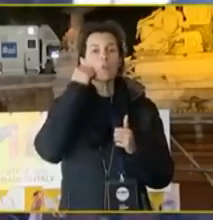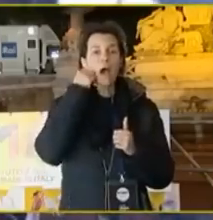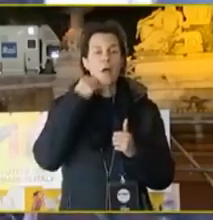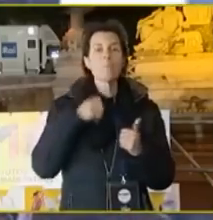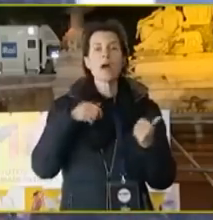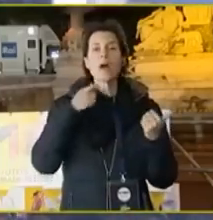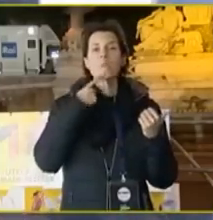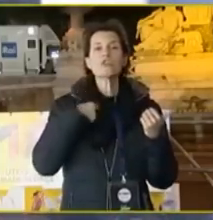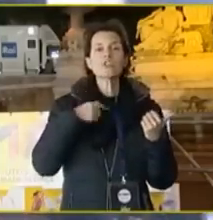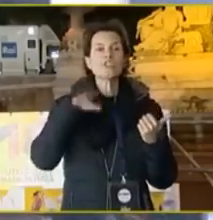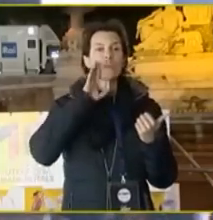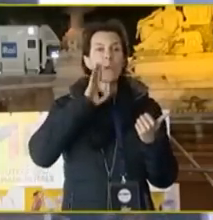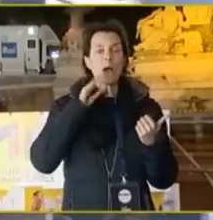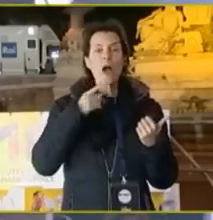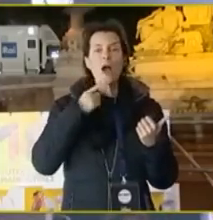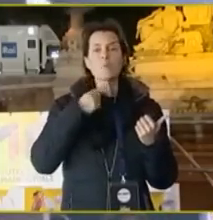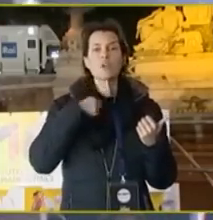è più felice.